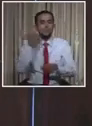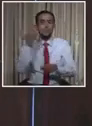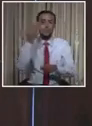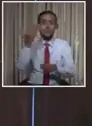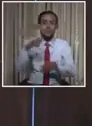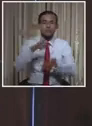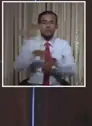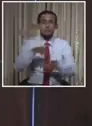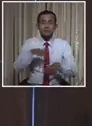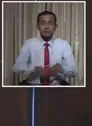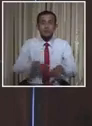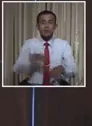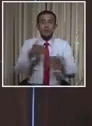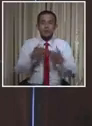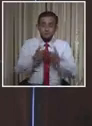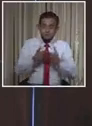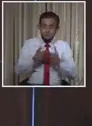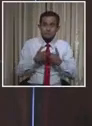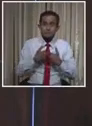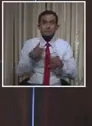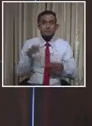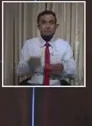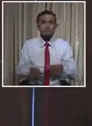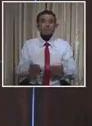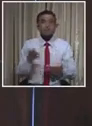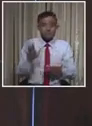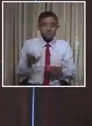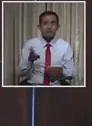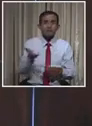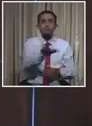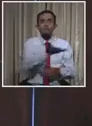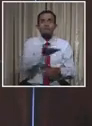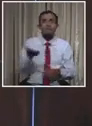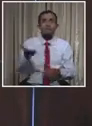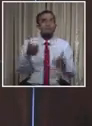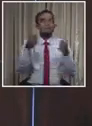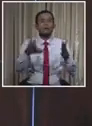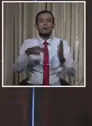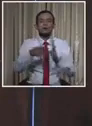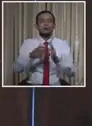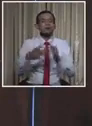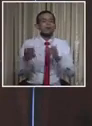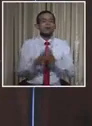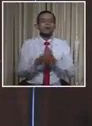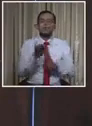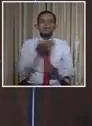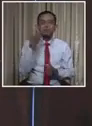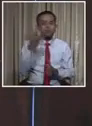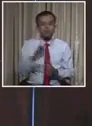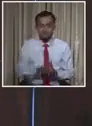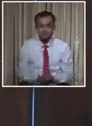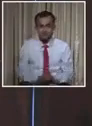දෙනකොට අද අපිට මේ තියෙන වටපිටාව තුළ සාර්ථක අයවැයක් නිර්මාණය කරන්න පුළුවන්කම ලැබිලා